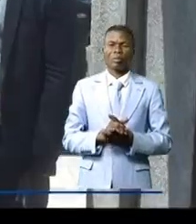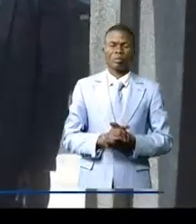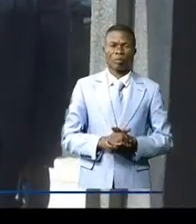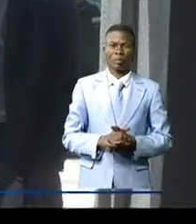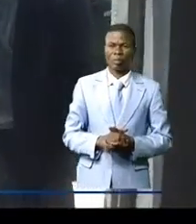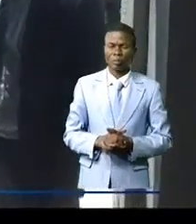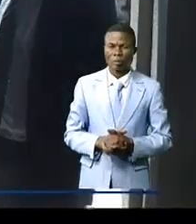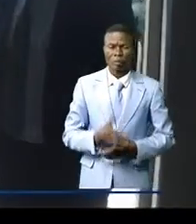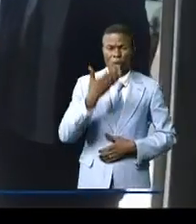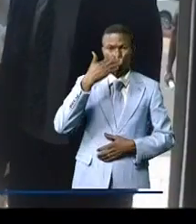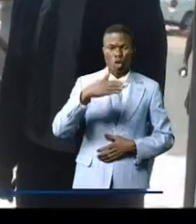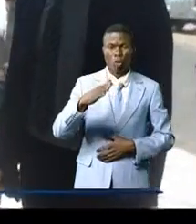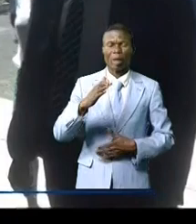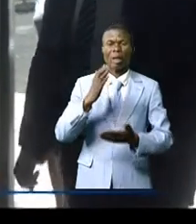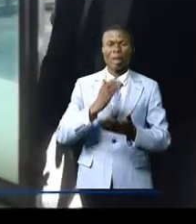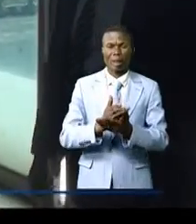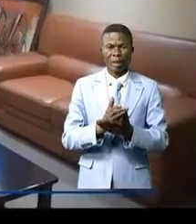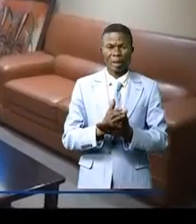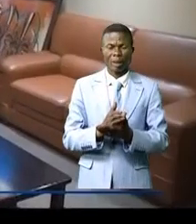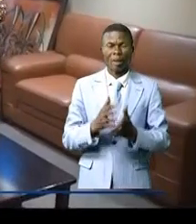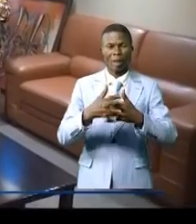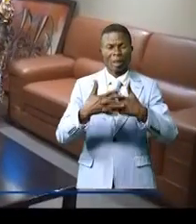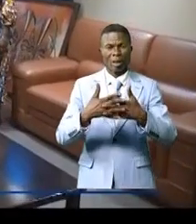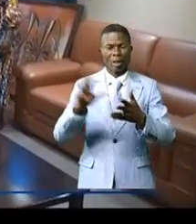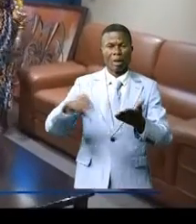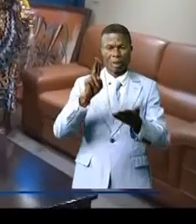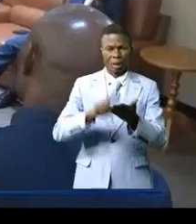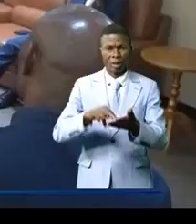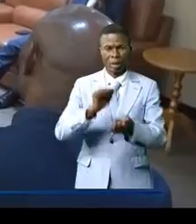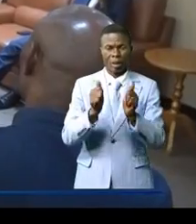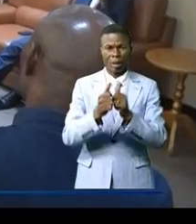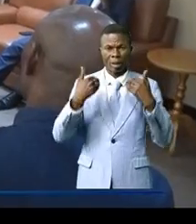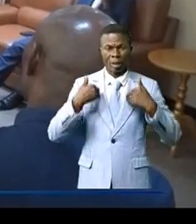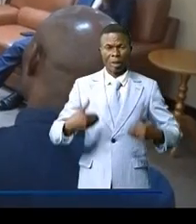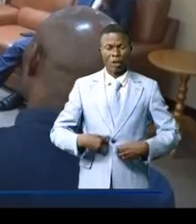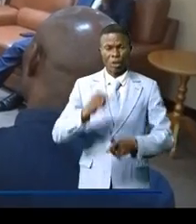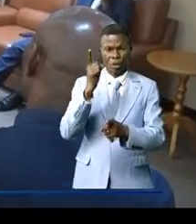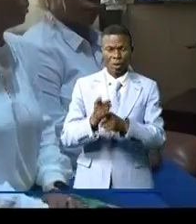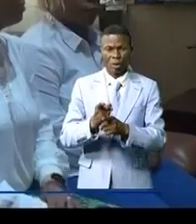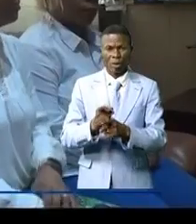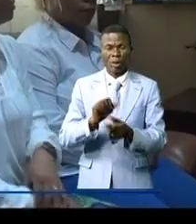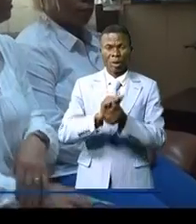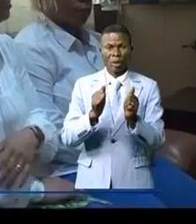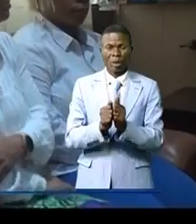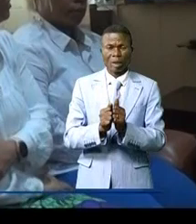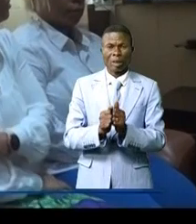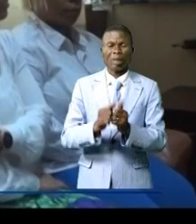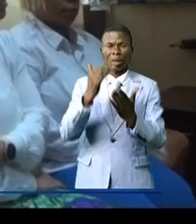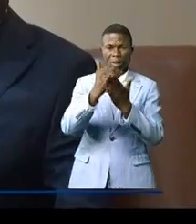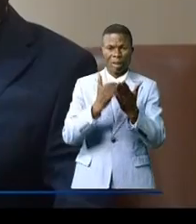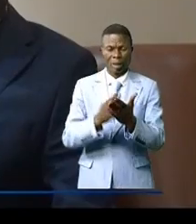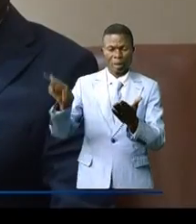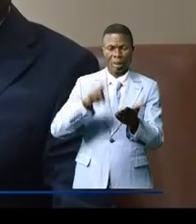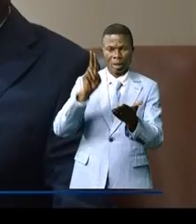du partenariat public-privé, un accord de partenariat dans le domaine de la santé, plus précisément dans la cardiologie, a été